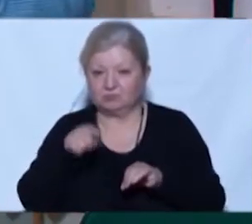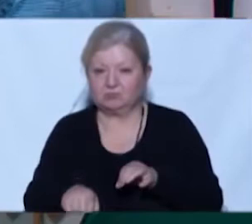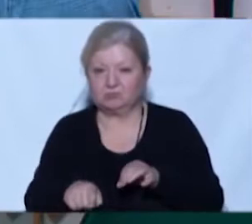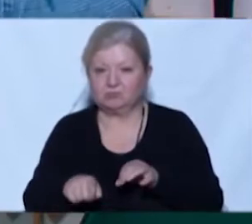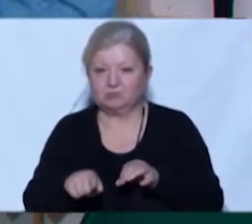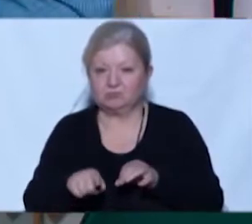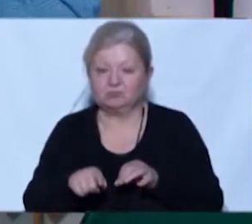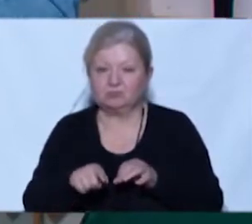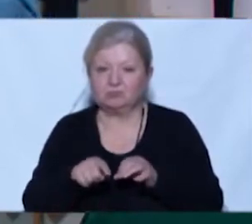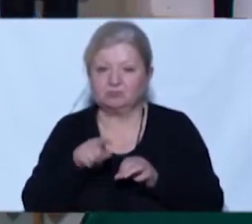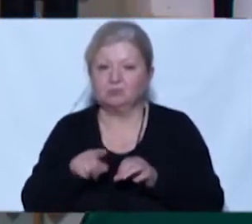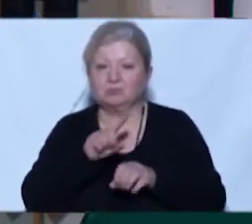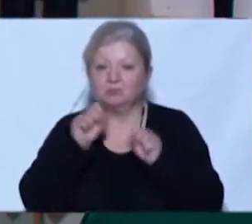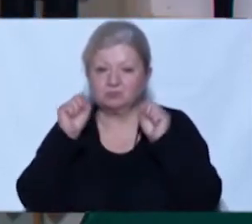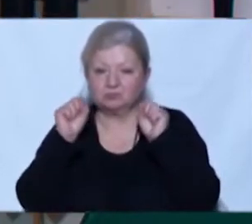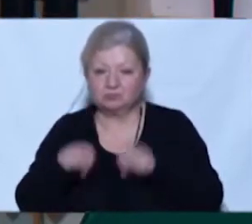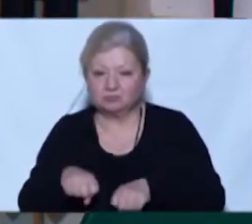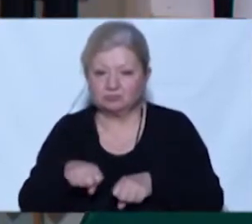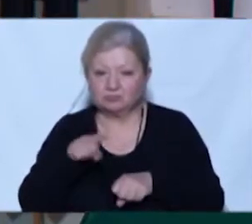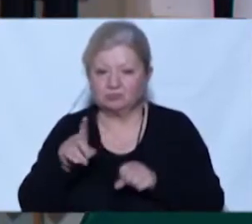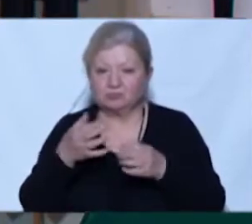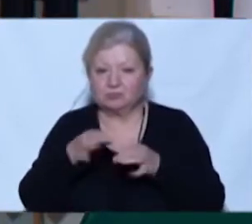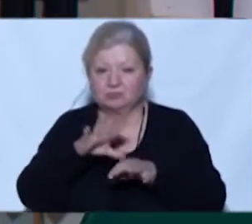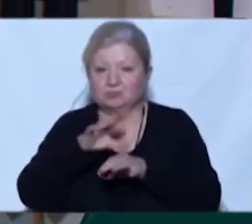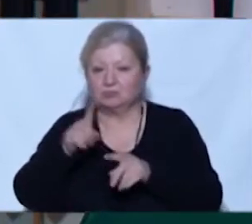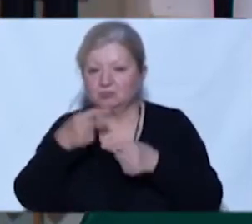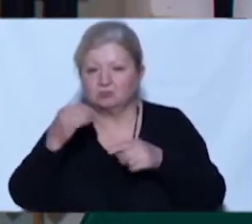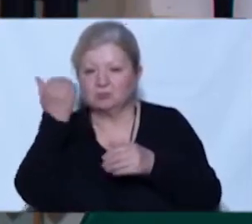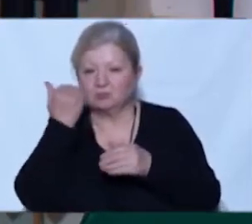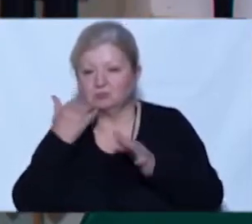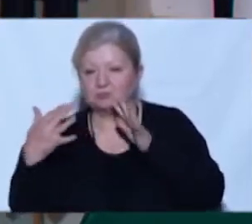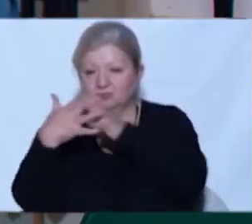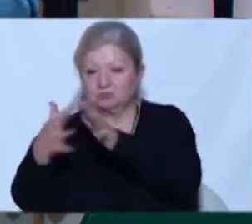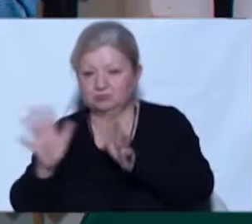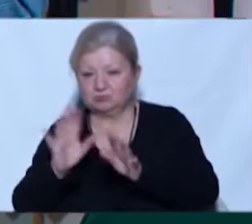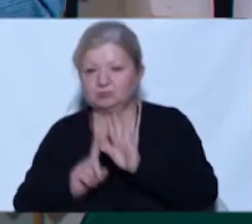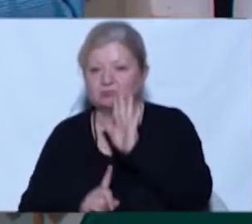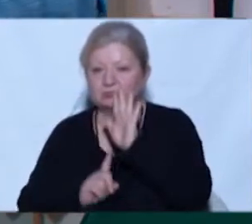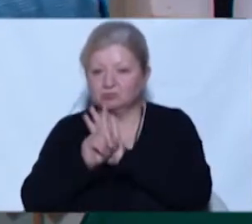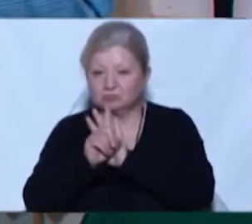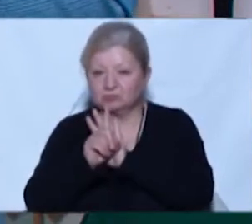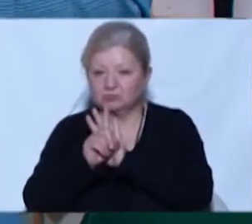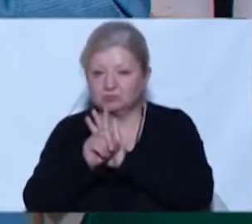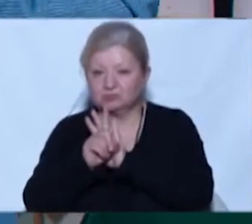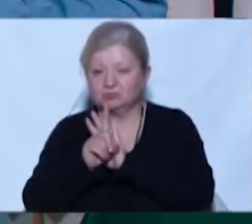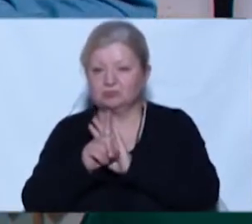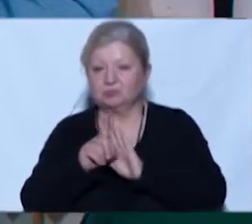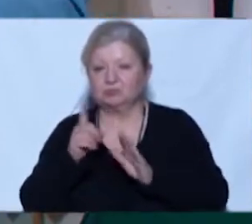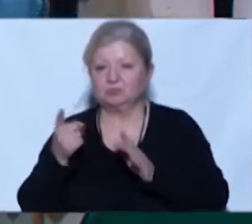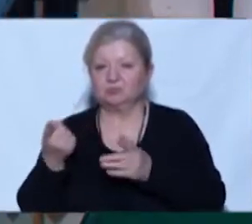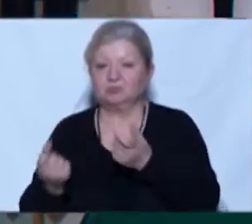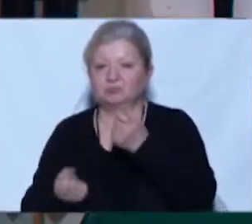და შეძლო რომ აღარ ყოფილიყო ჩაბმული არაბებთან ბრძოლაში, დაიწყო ზრუნვა დიდ გეოგრაფიული